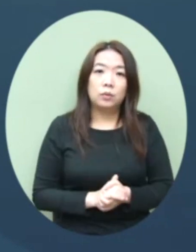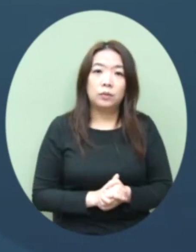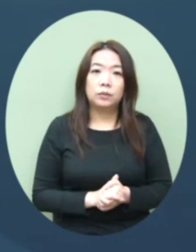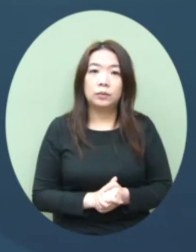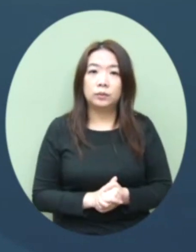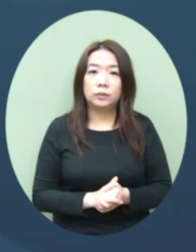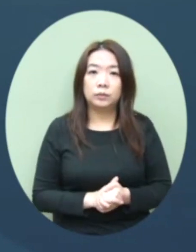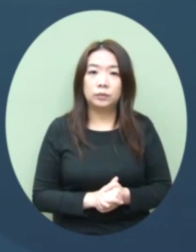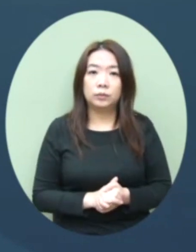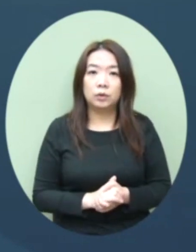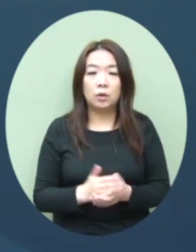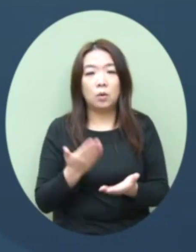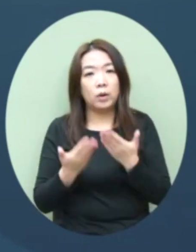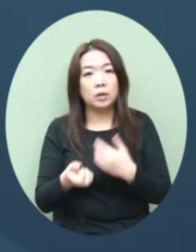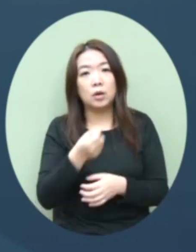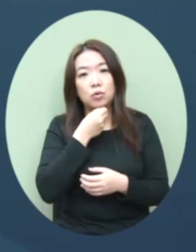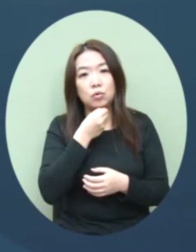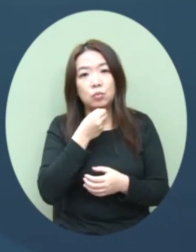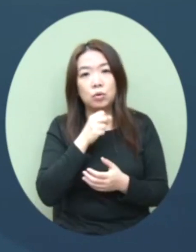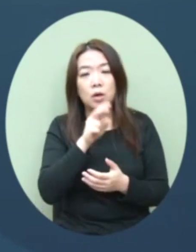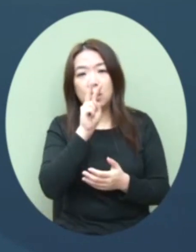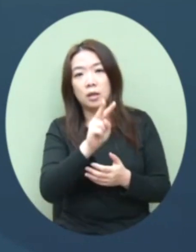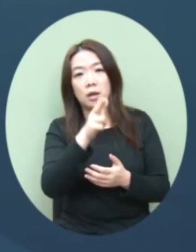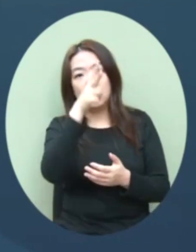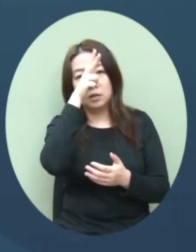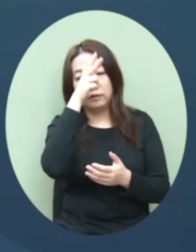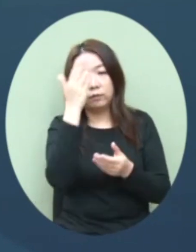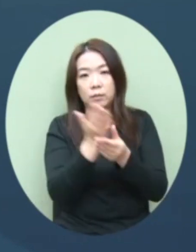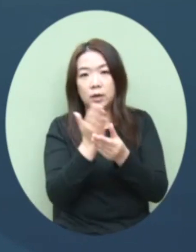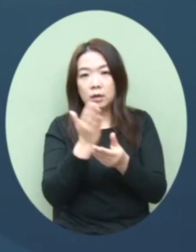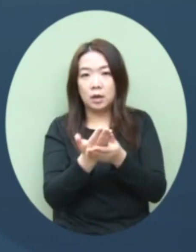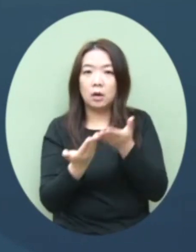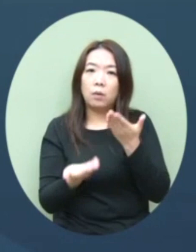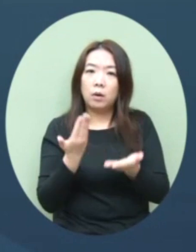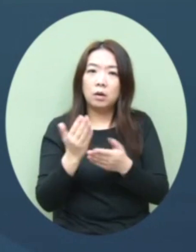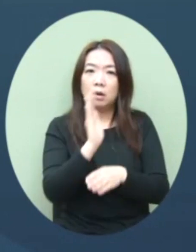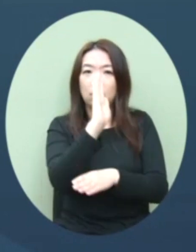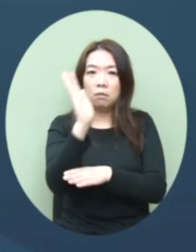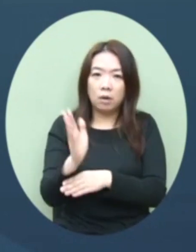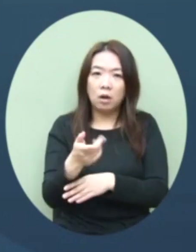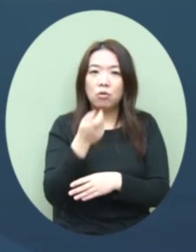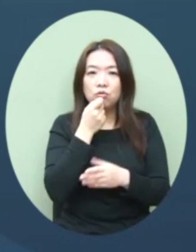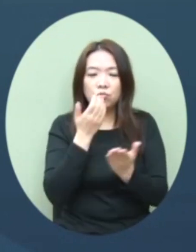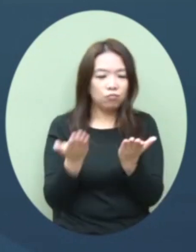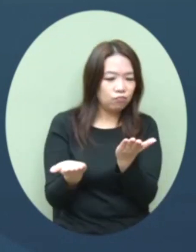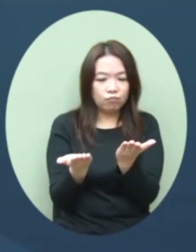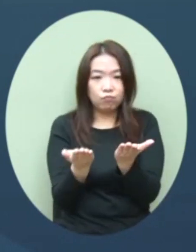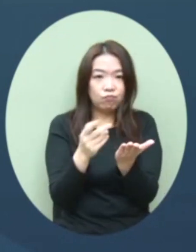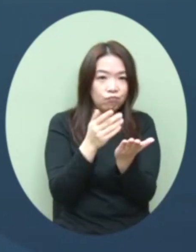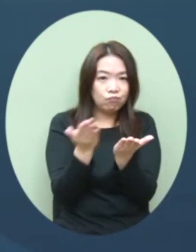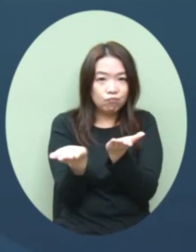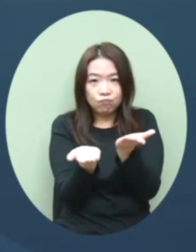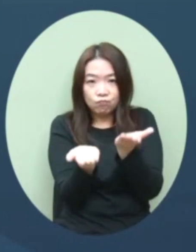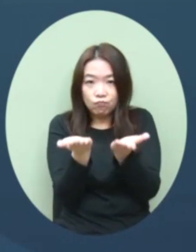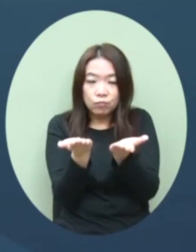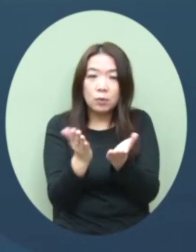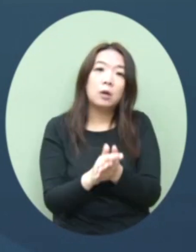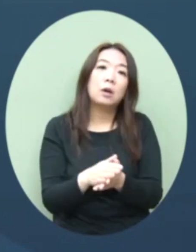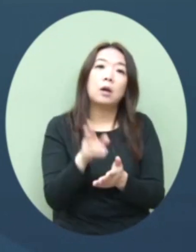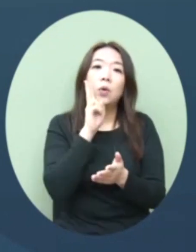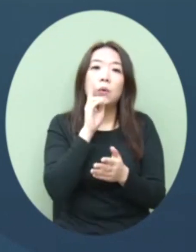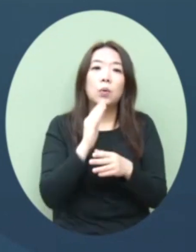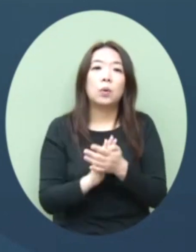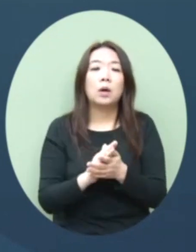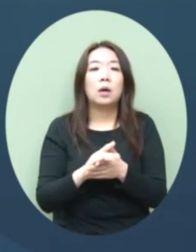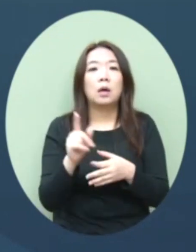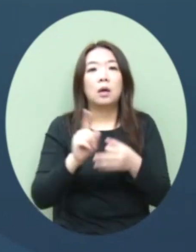你們或者傳媒都是看我們政府的文件或者說話很喜歡核對當李家超司